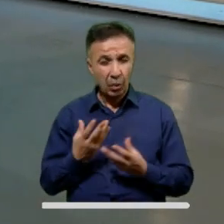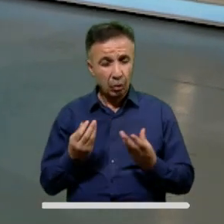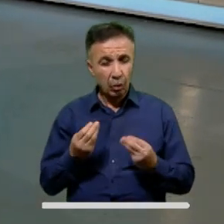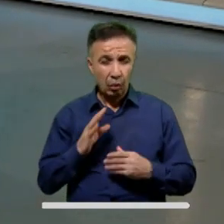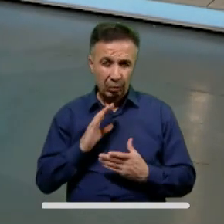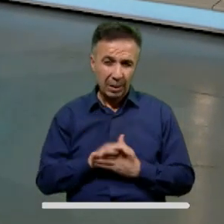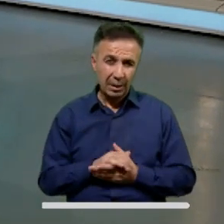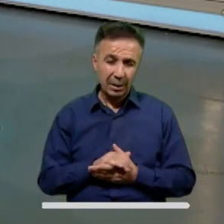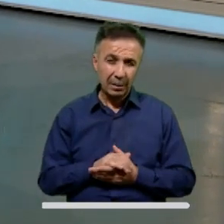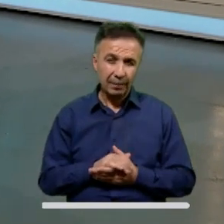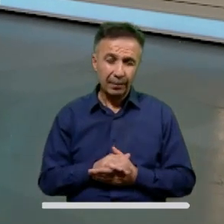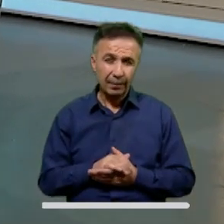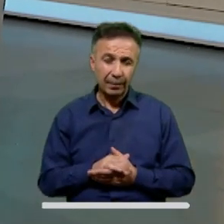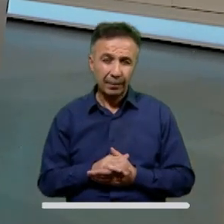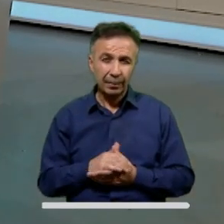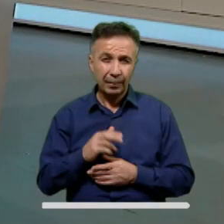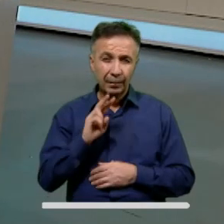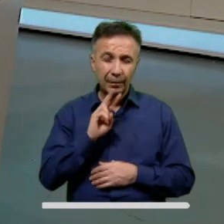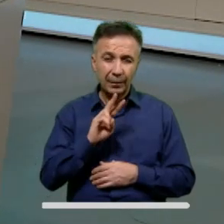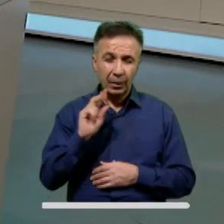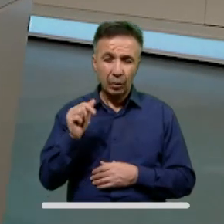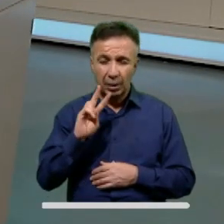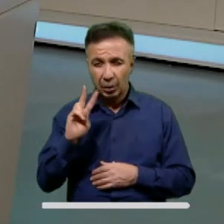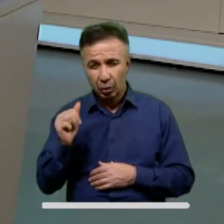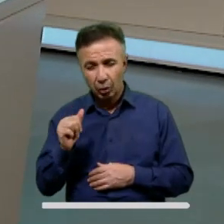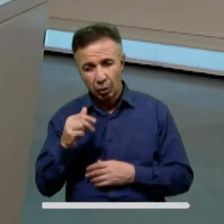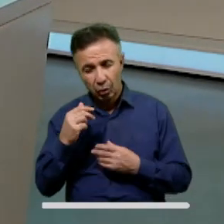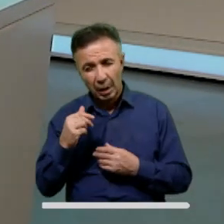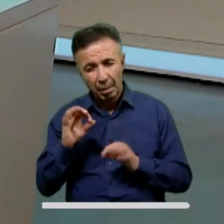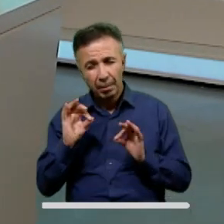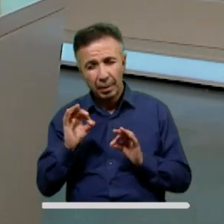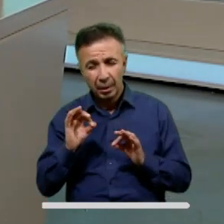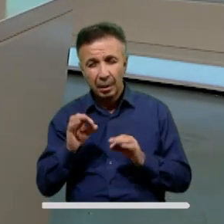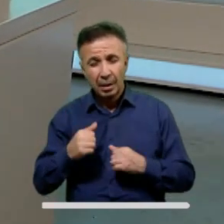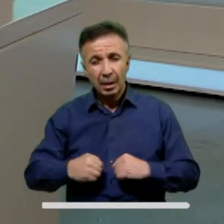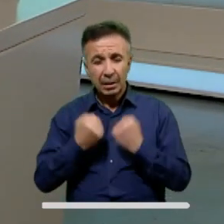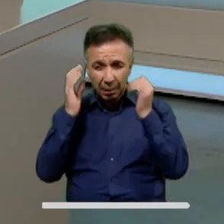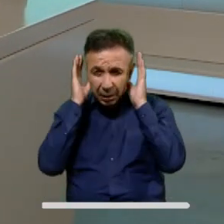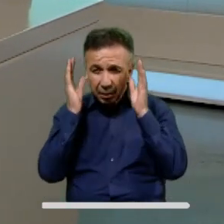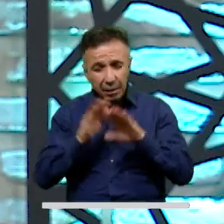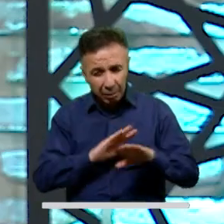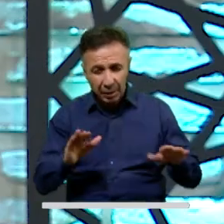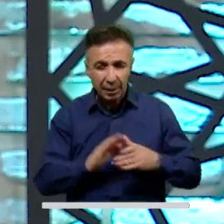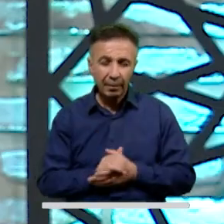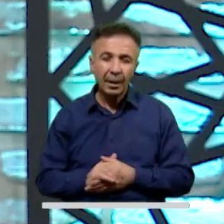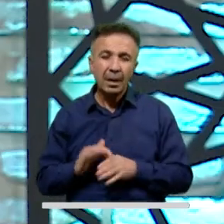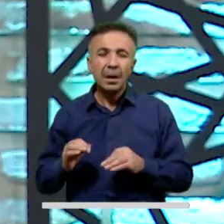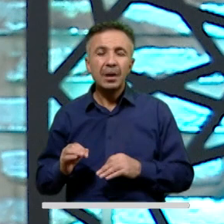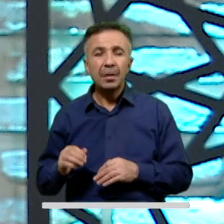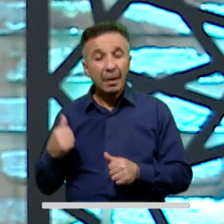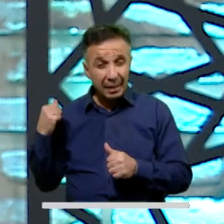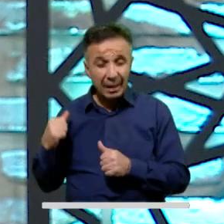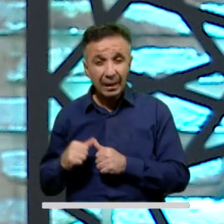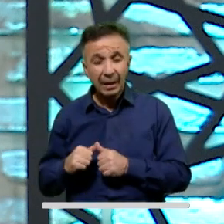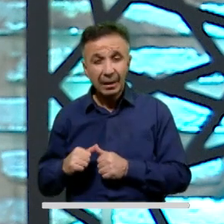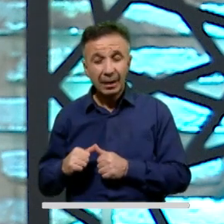vardı. Onu iki gün kıldım hep yani bitirdim Allah'ın izniyle. Kaza namazım bitti. Şimdi ben tekrar kaza